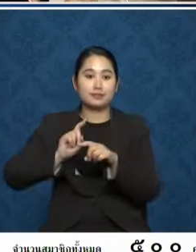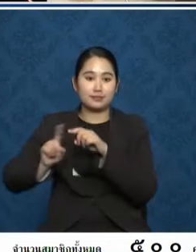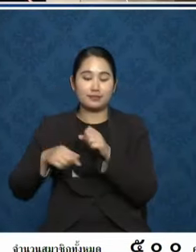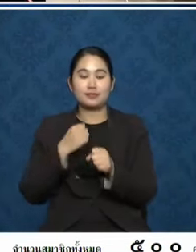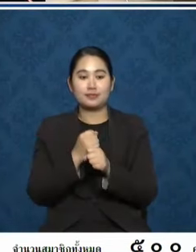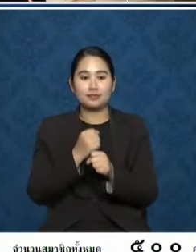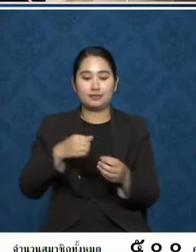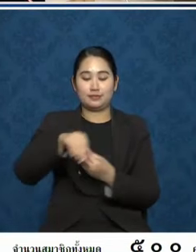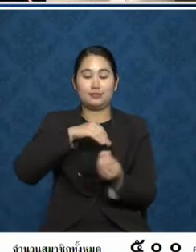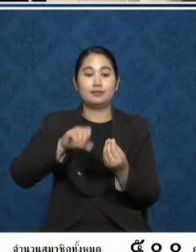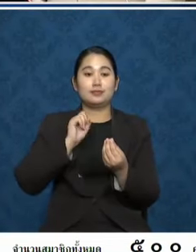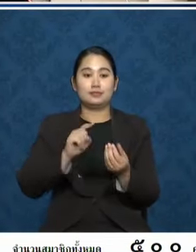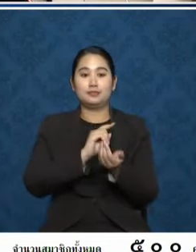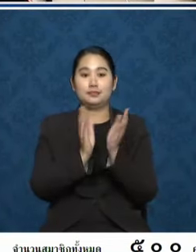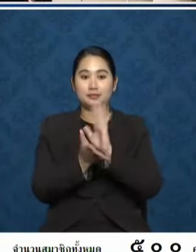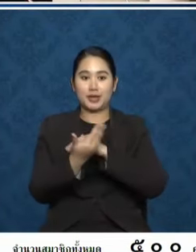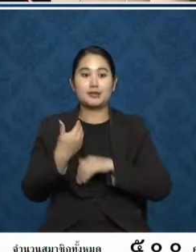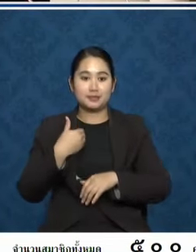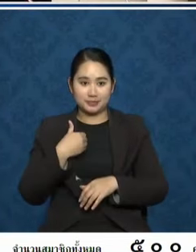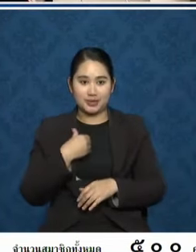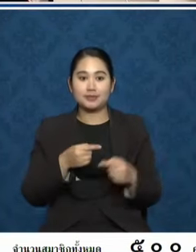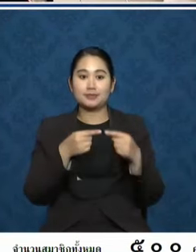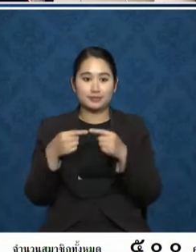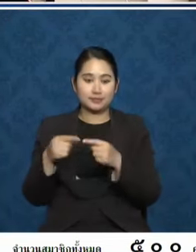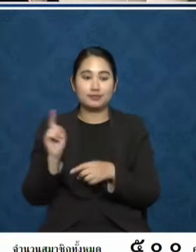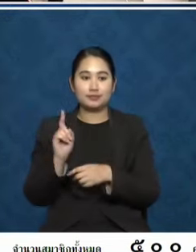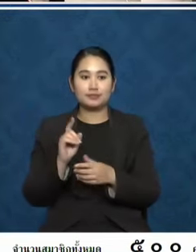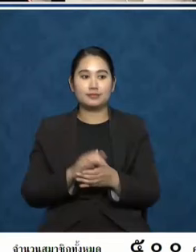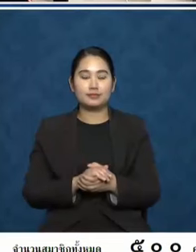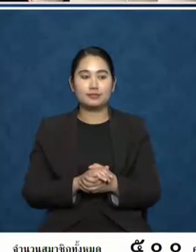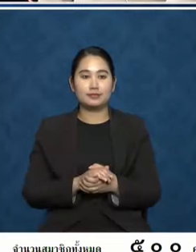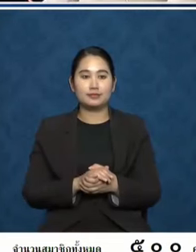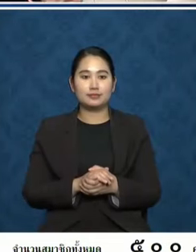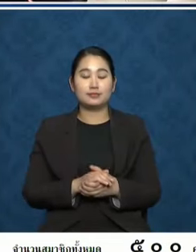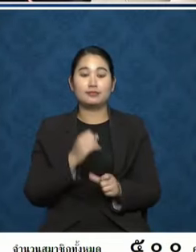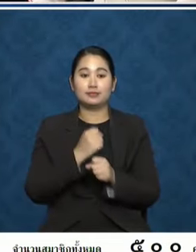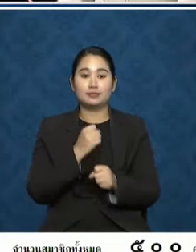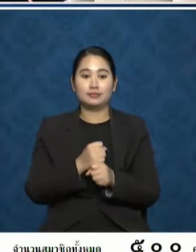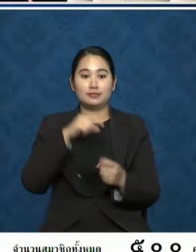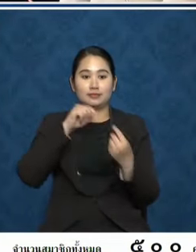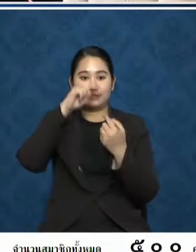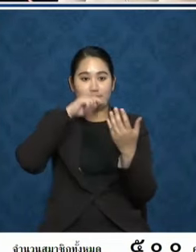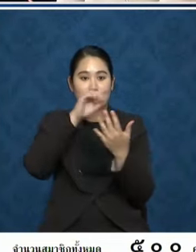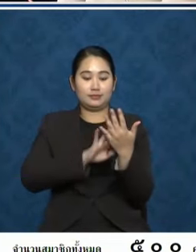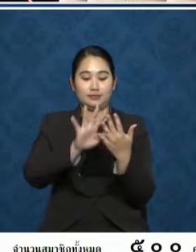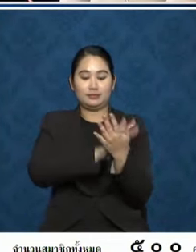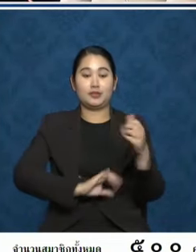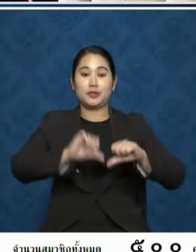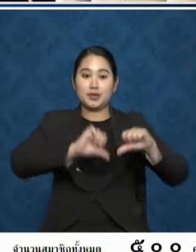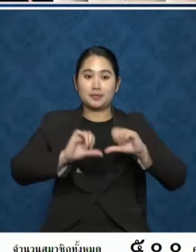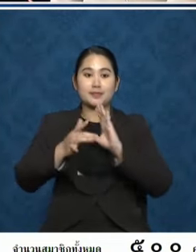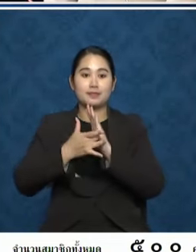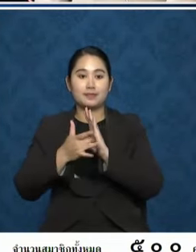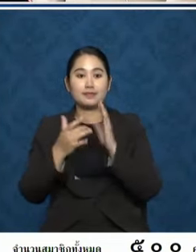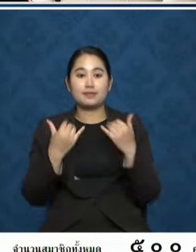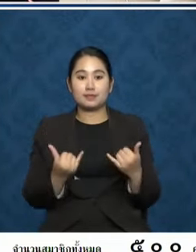วก็เศรษฐกิ มักเปลี่ยนแปลกไปอย่ลวดเร็วซล clovesถัไป achievingทประทาน บริบทภัยในประเทศไทย วิทยาศาตกัเทคงวป